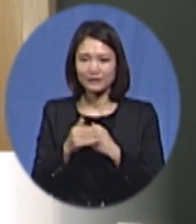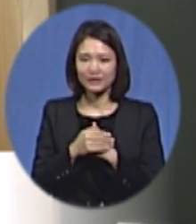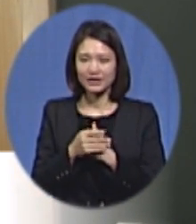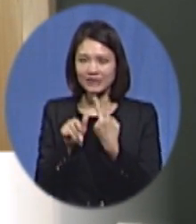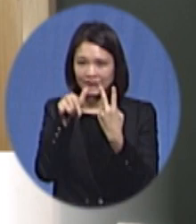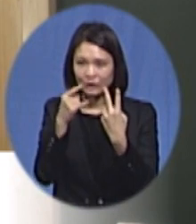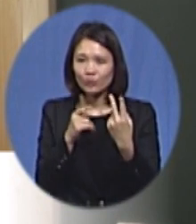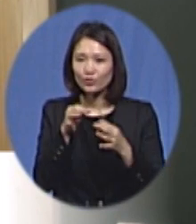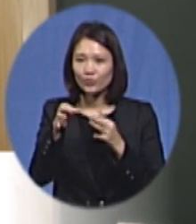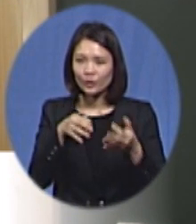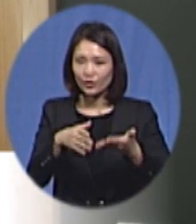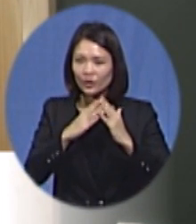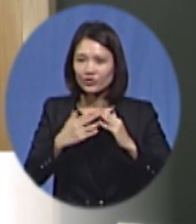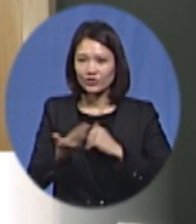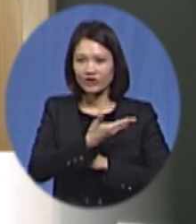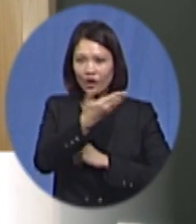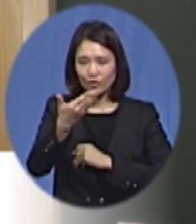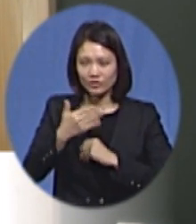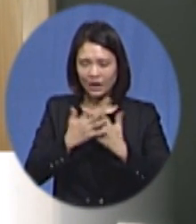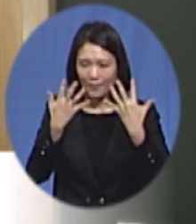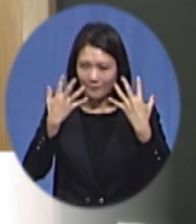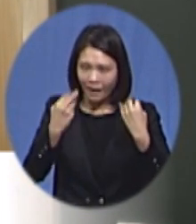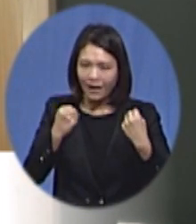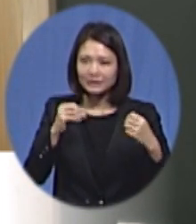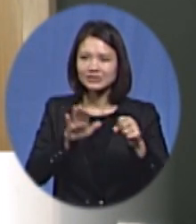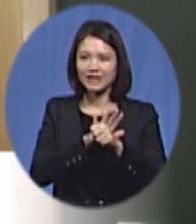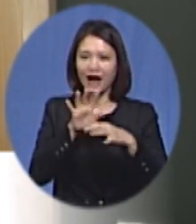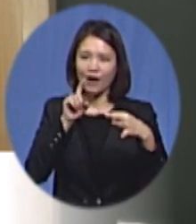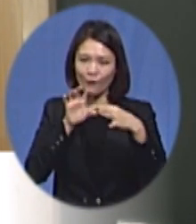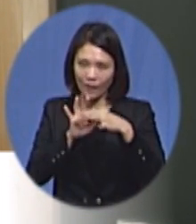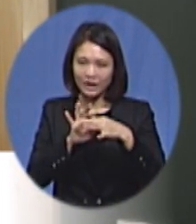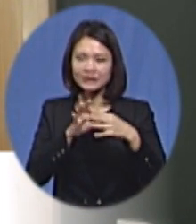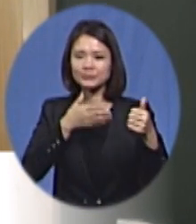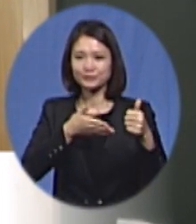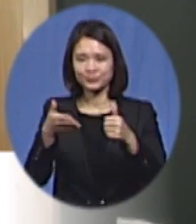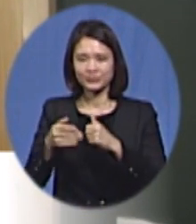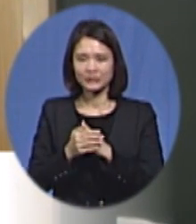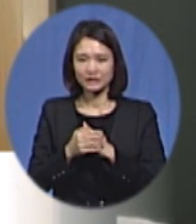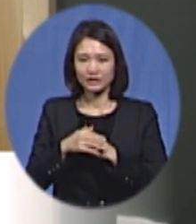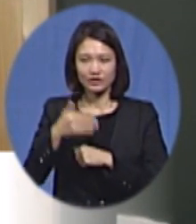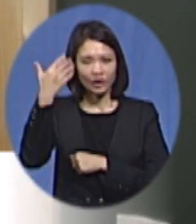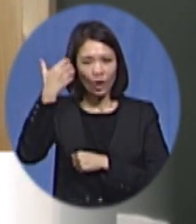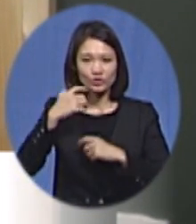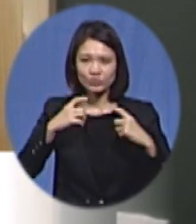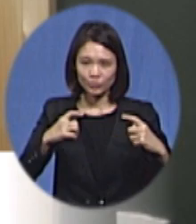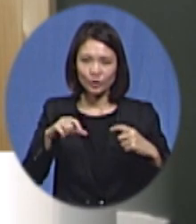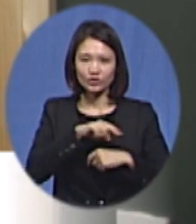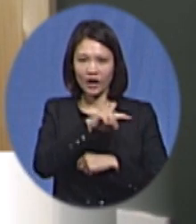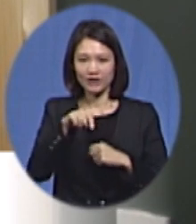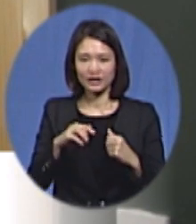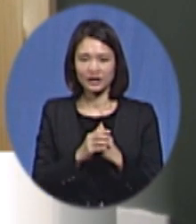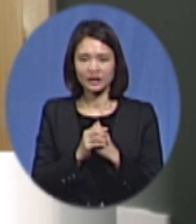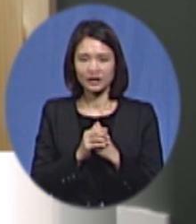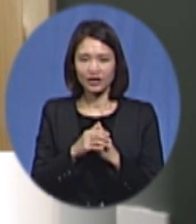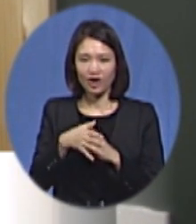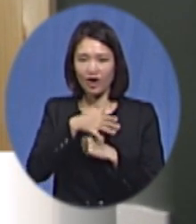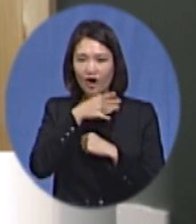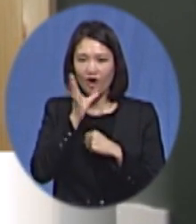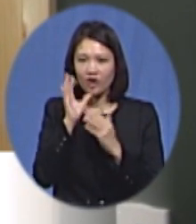구민 여러분의 많은 관심과 사랑을 부탁드립니다. 우리 구에서도 어르신 일자리 창출을